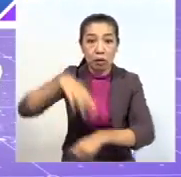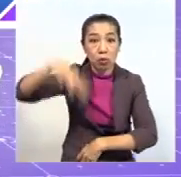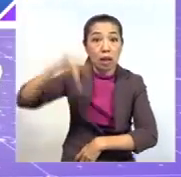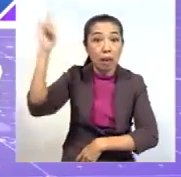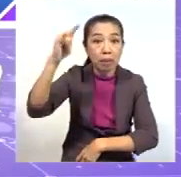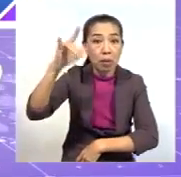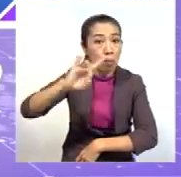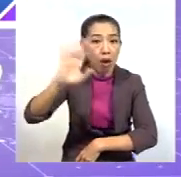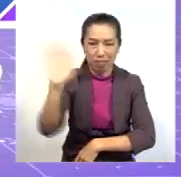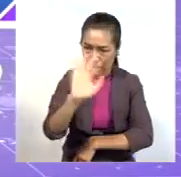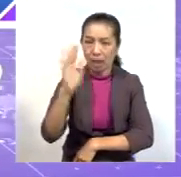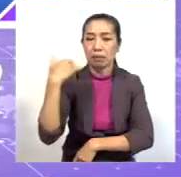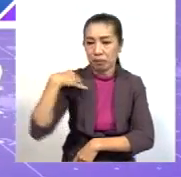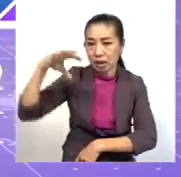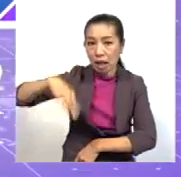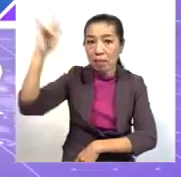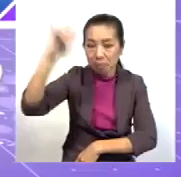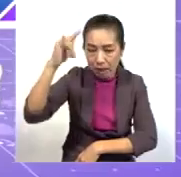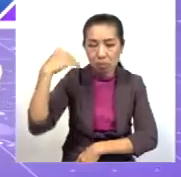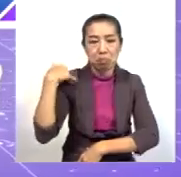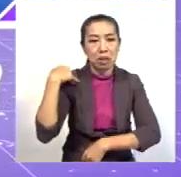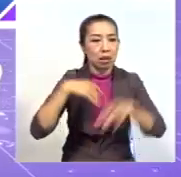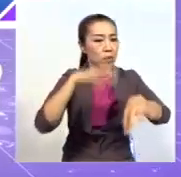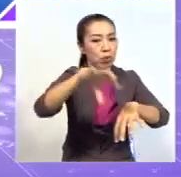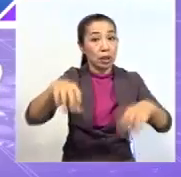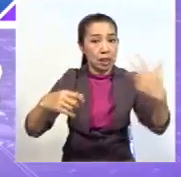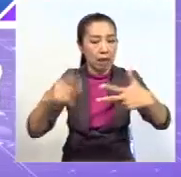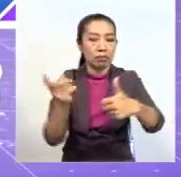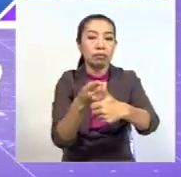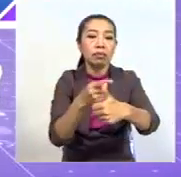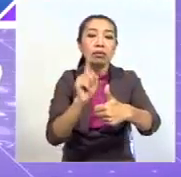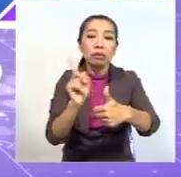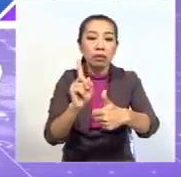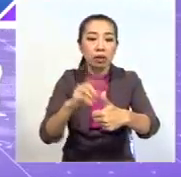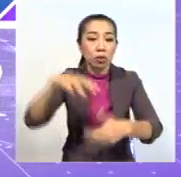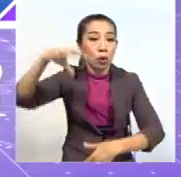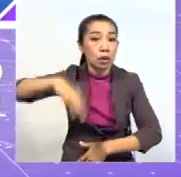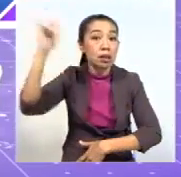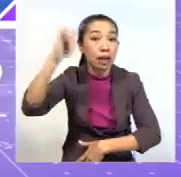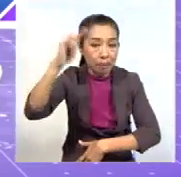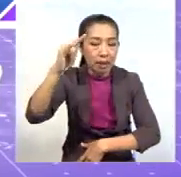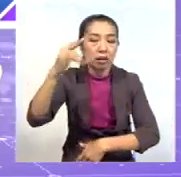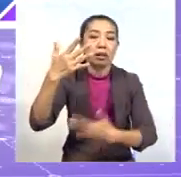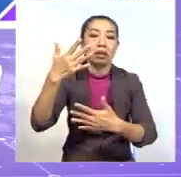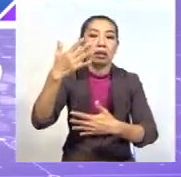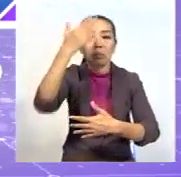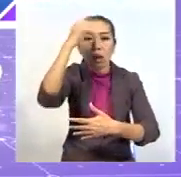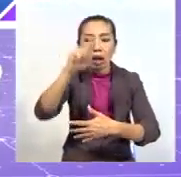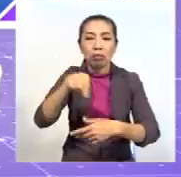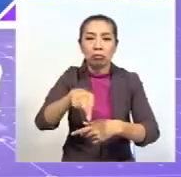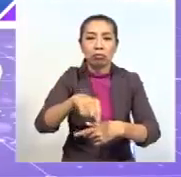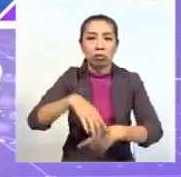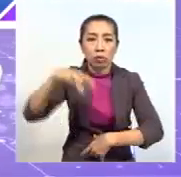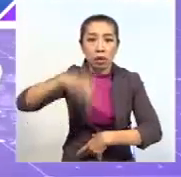ามบินนะครับเราดำเนินการอยู่3จุดด้วยกันนะครับจุดแรกก็คือจุดที่สนามบินเนื่องจากว่า